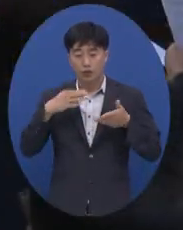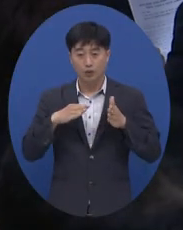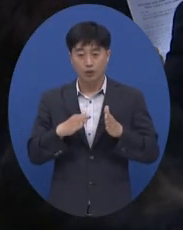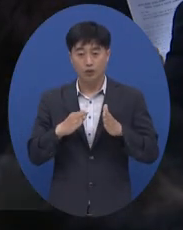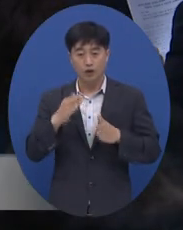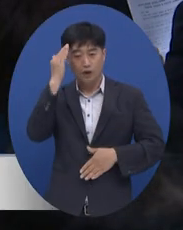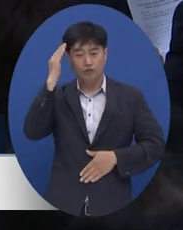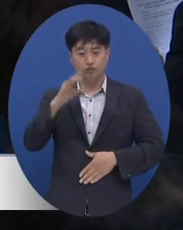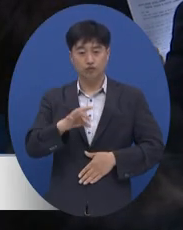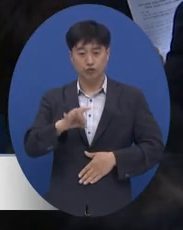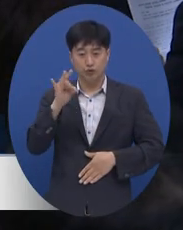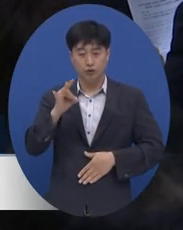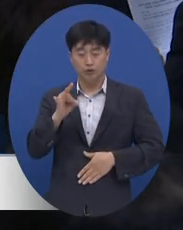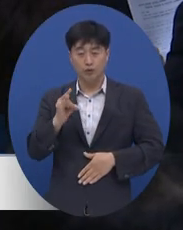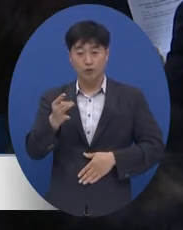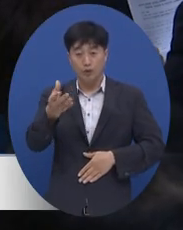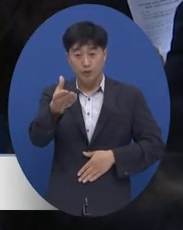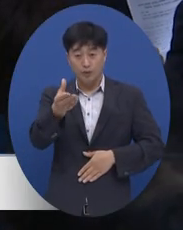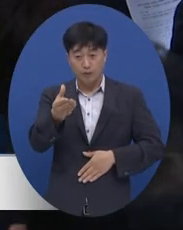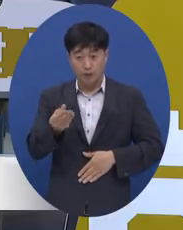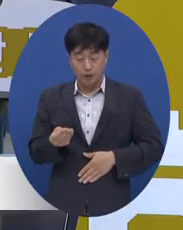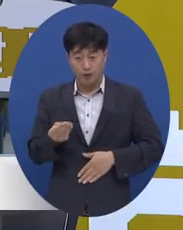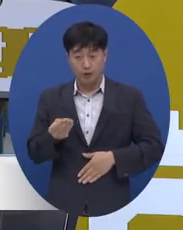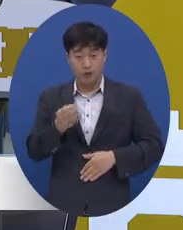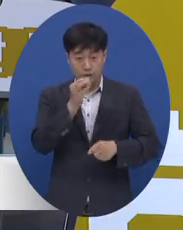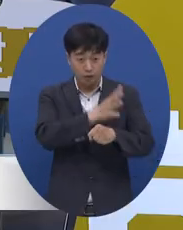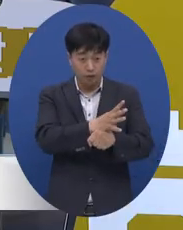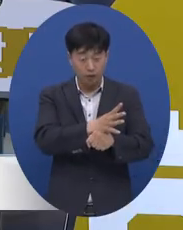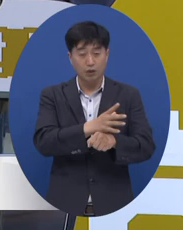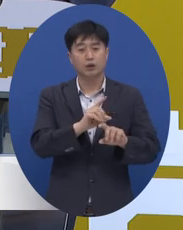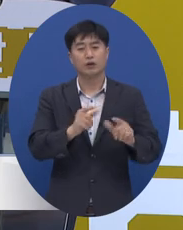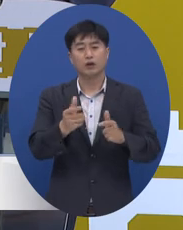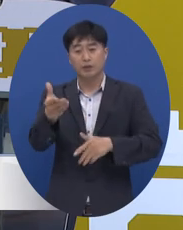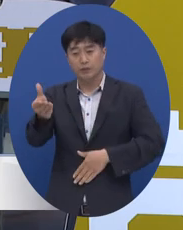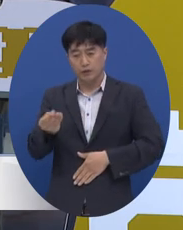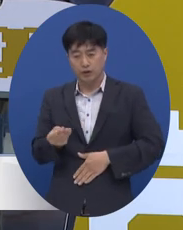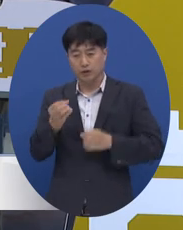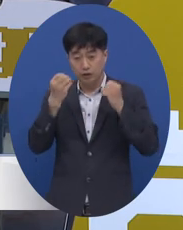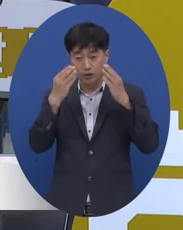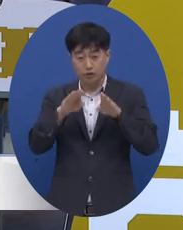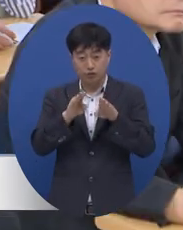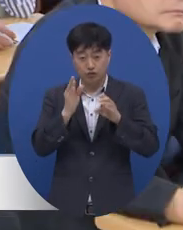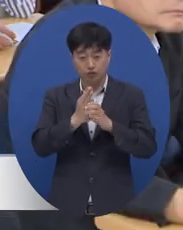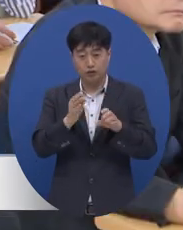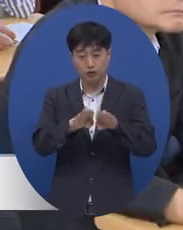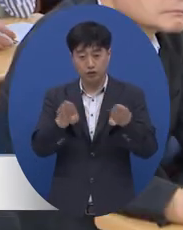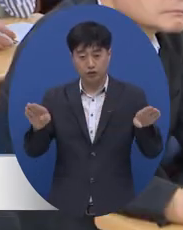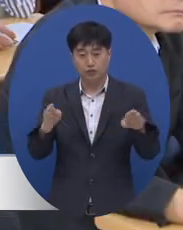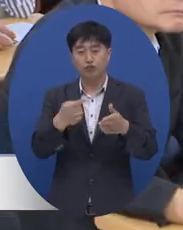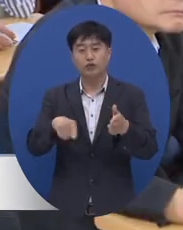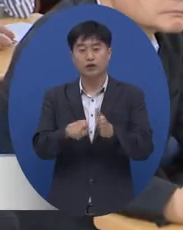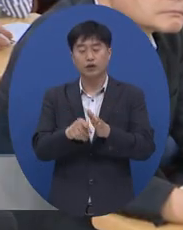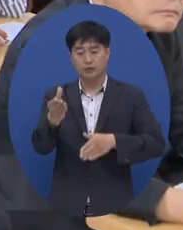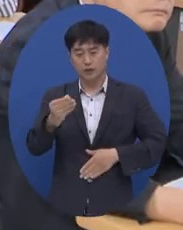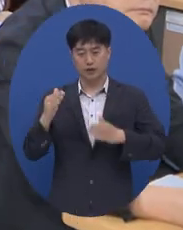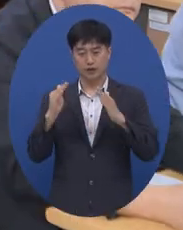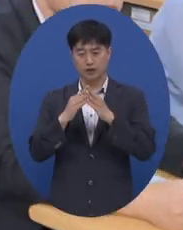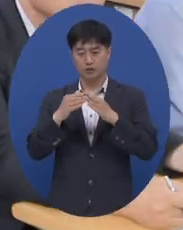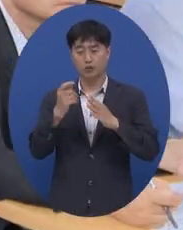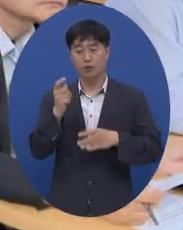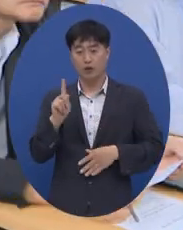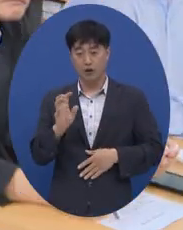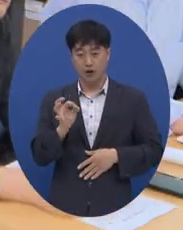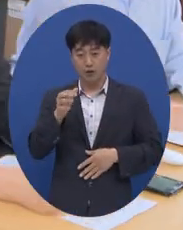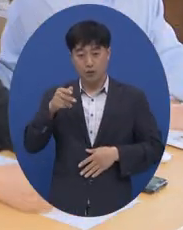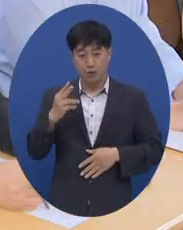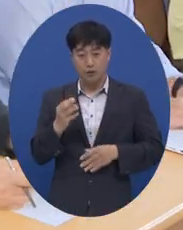그런데 경기도가 국내 최초로 분양을 임대로 대체한 새로운 방식의 중산층을 위한 임대주택을 광교